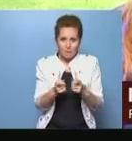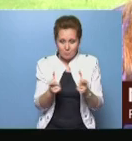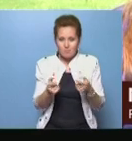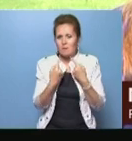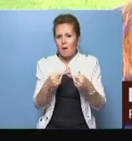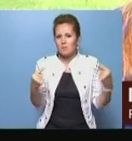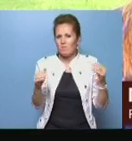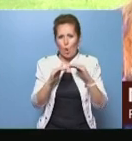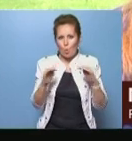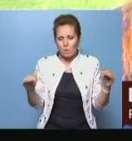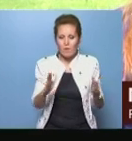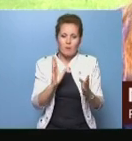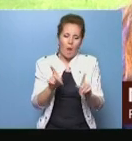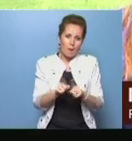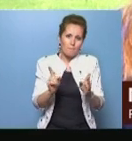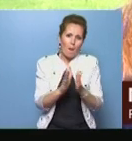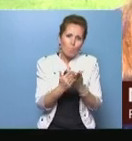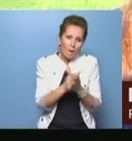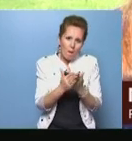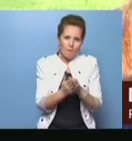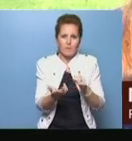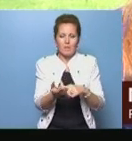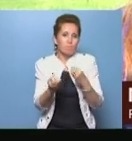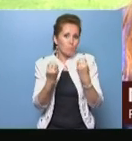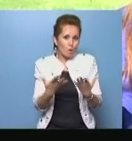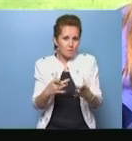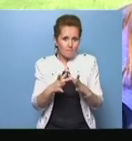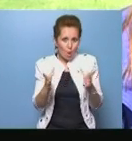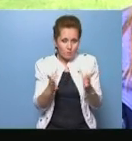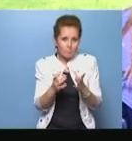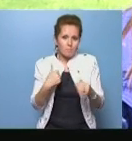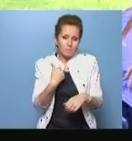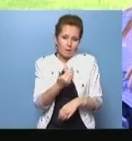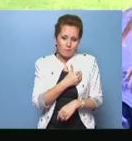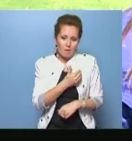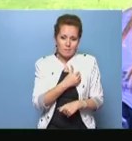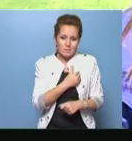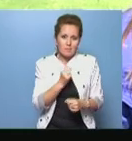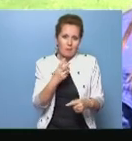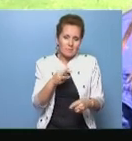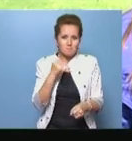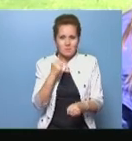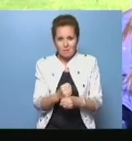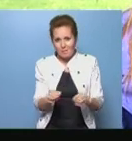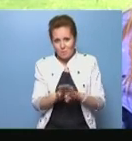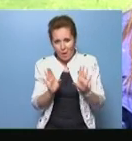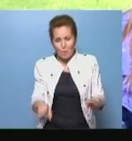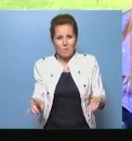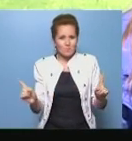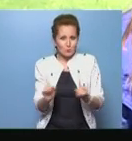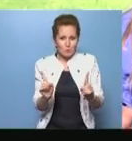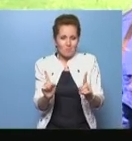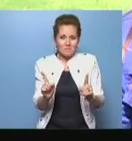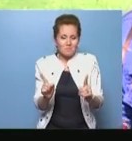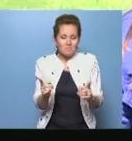разного уровня, и как буклетики, и просто обычные открытки. И хотелось как-то сделать такое, что прямо всех